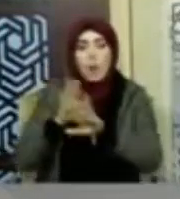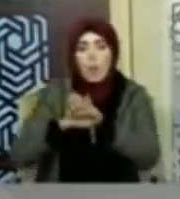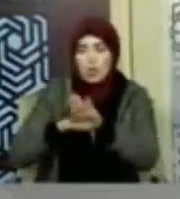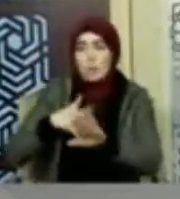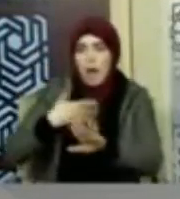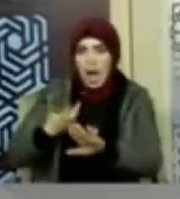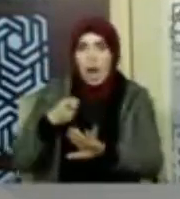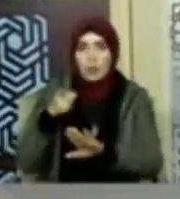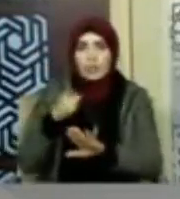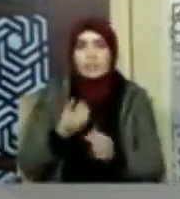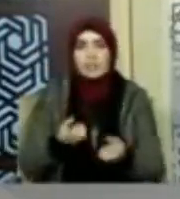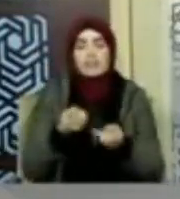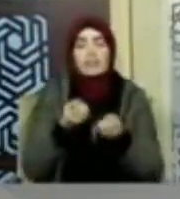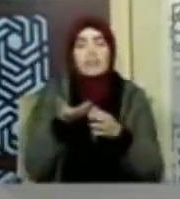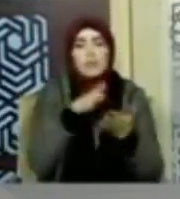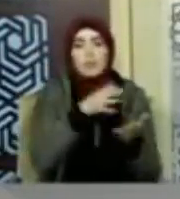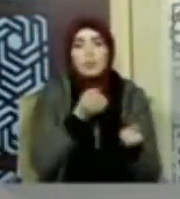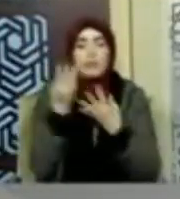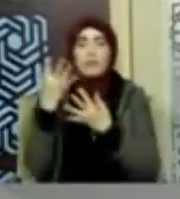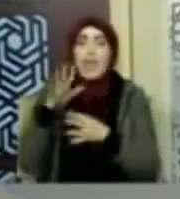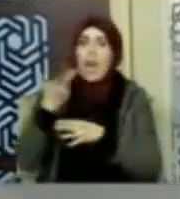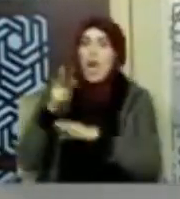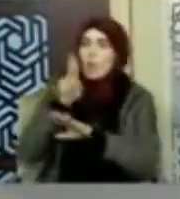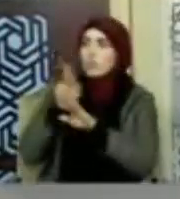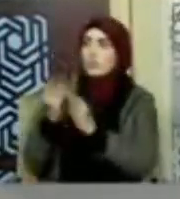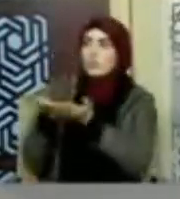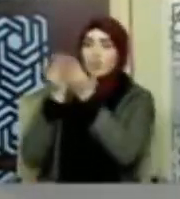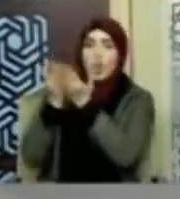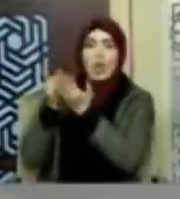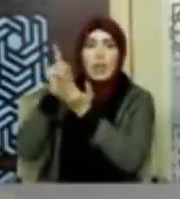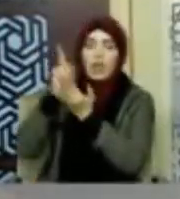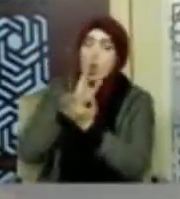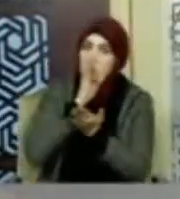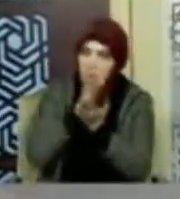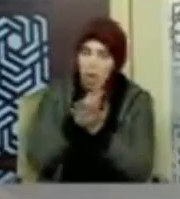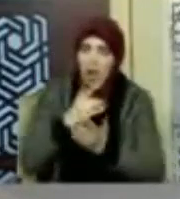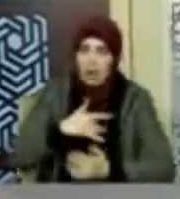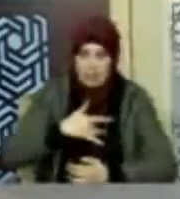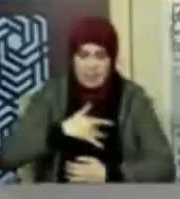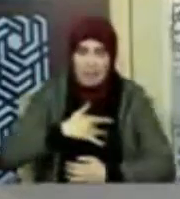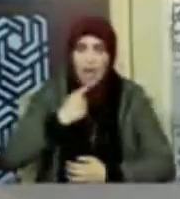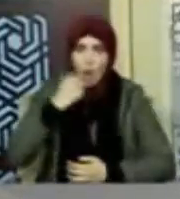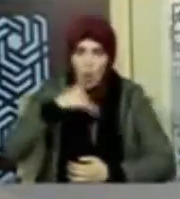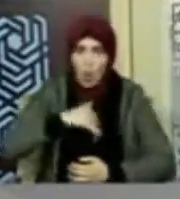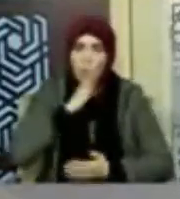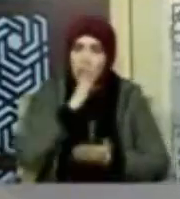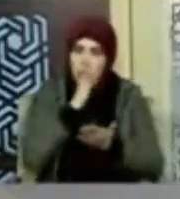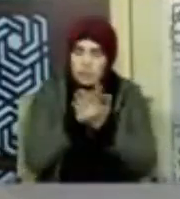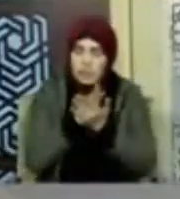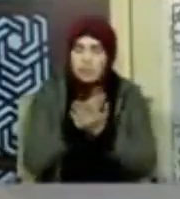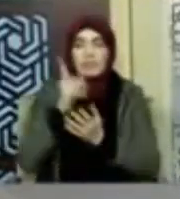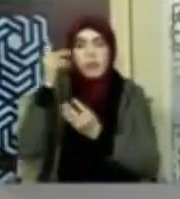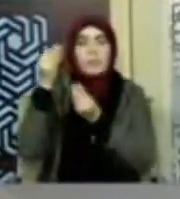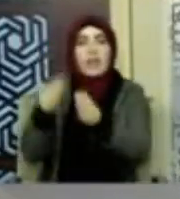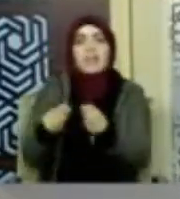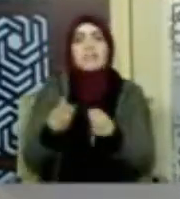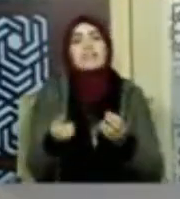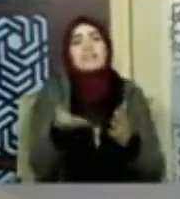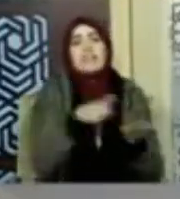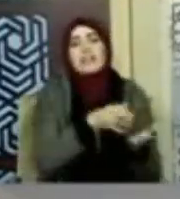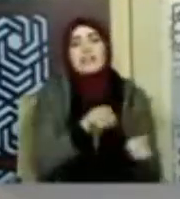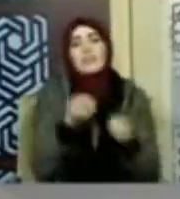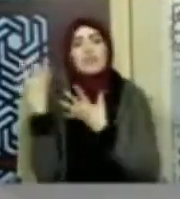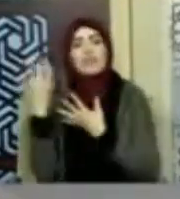الشهادة أو من سأل الله الشهادة بحق وصدق بلغه الله عز